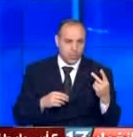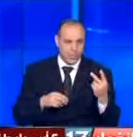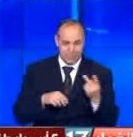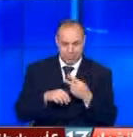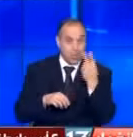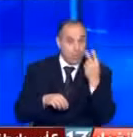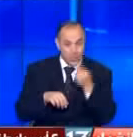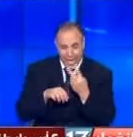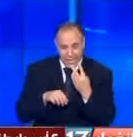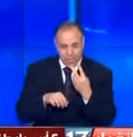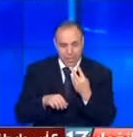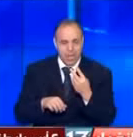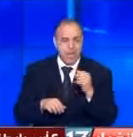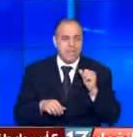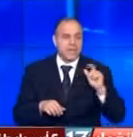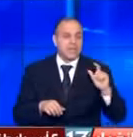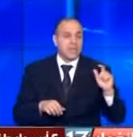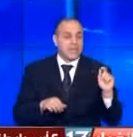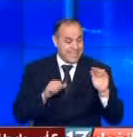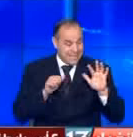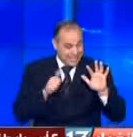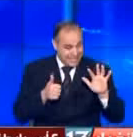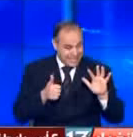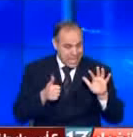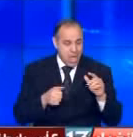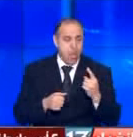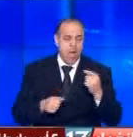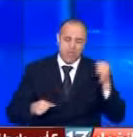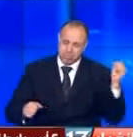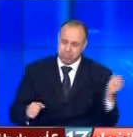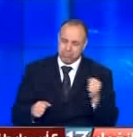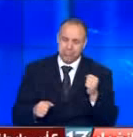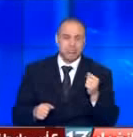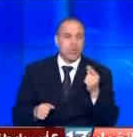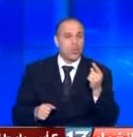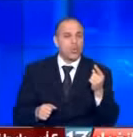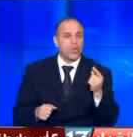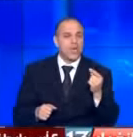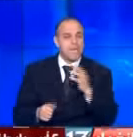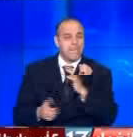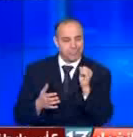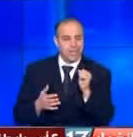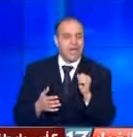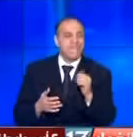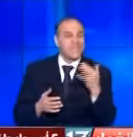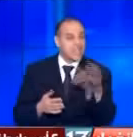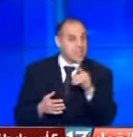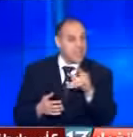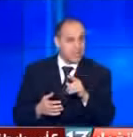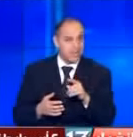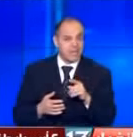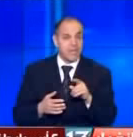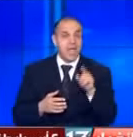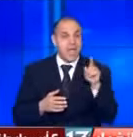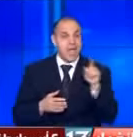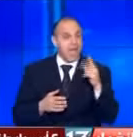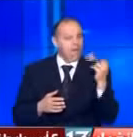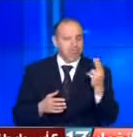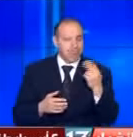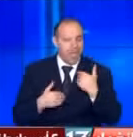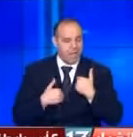إنها ليلة من الصعب التعبير عنها بالكلمات، كان هذا نص فيلم رعب، ليس بيسع القول إنه فيلما مثيرا بل فيلم رعب.